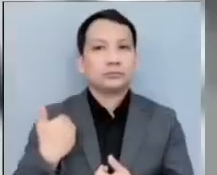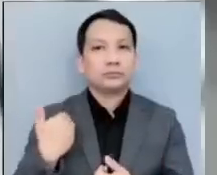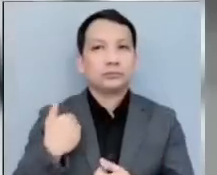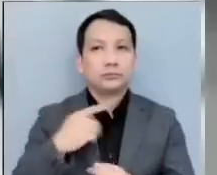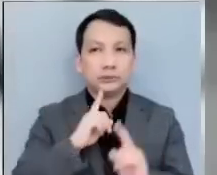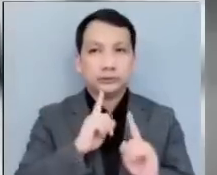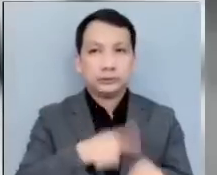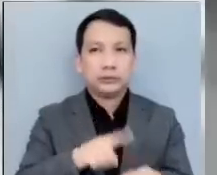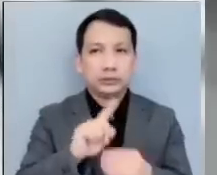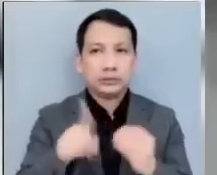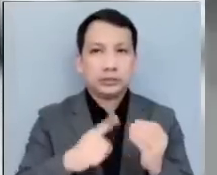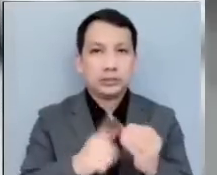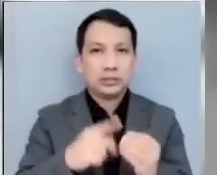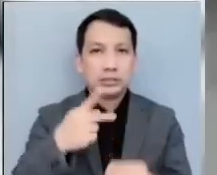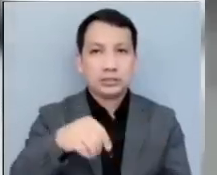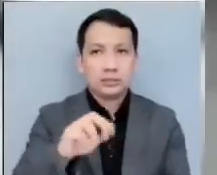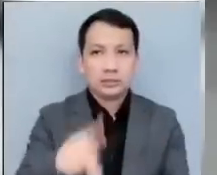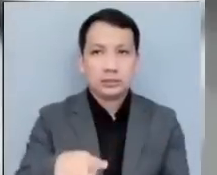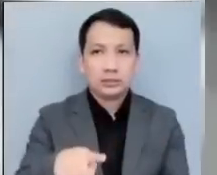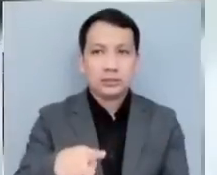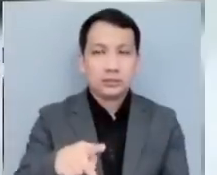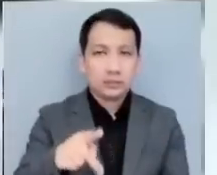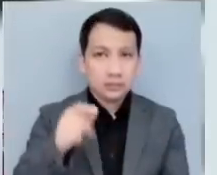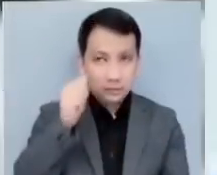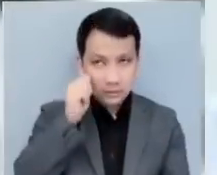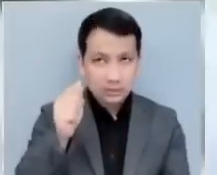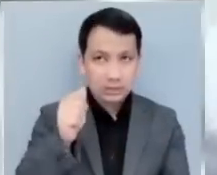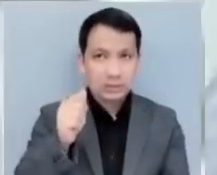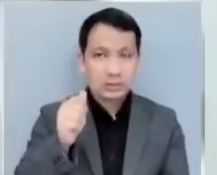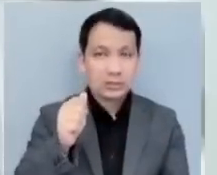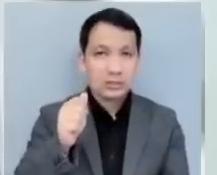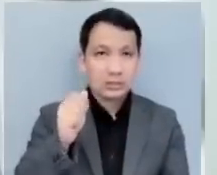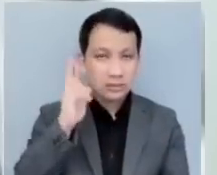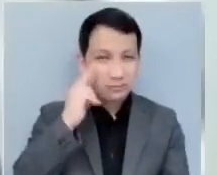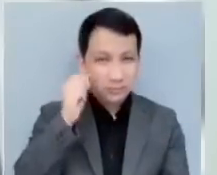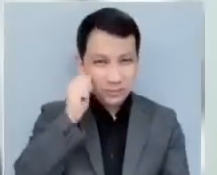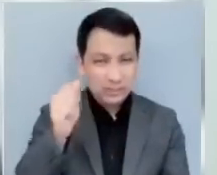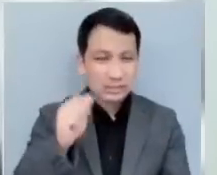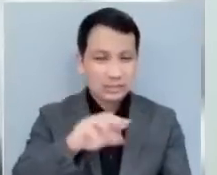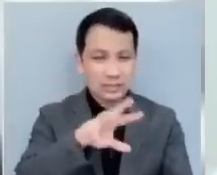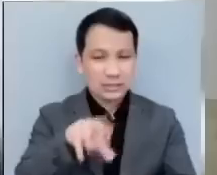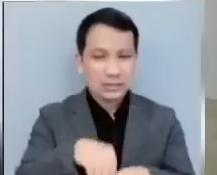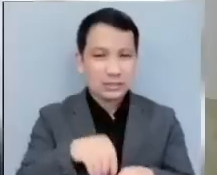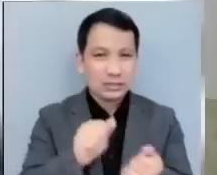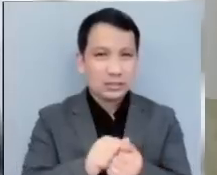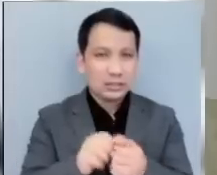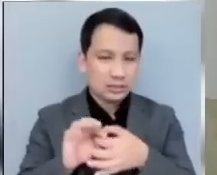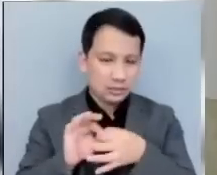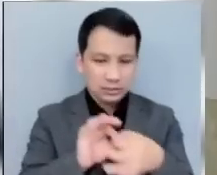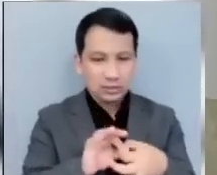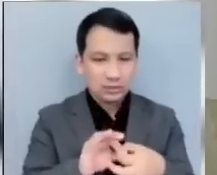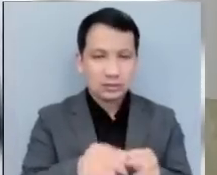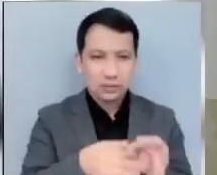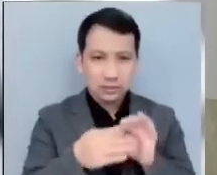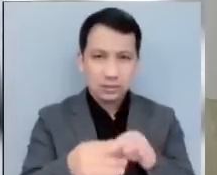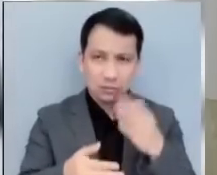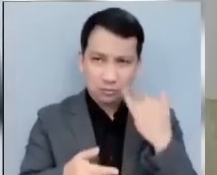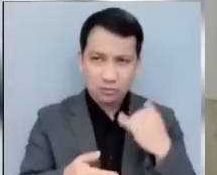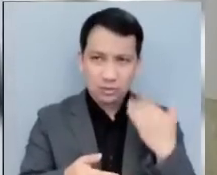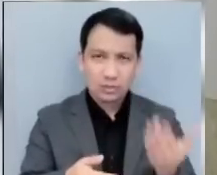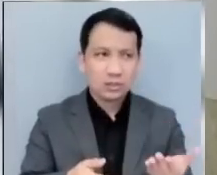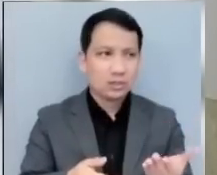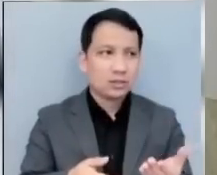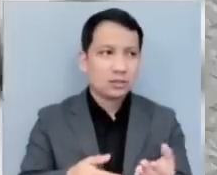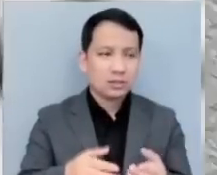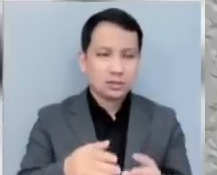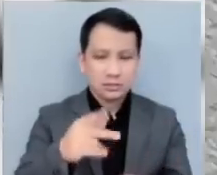issue si PNP Chief Rodolfo Asurin Jr. Nadadawit ang pangalan ni Asurin sa kontrobersya matapos sabihin ni PNP Drug